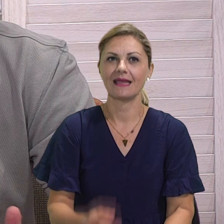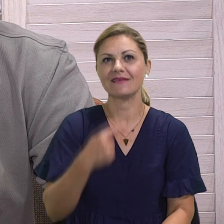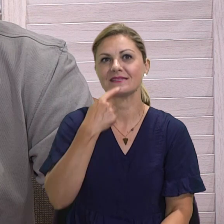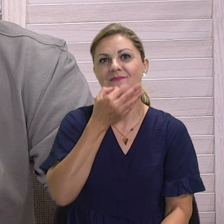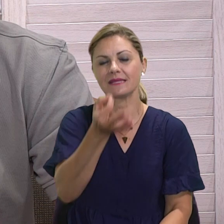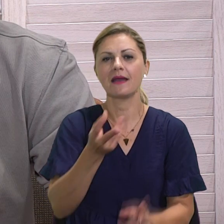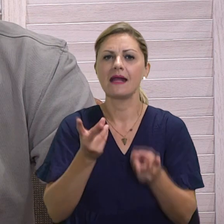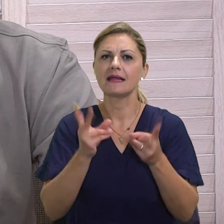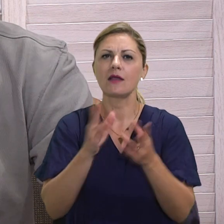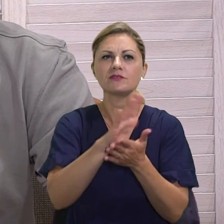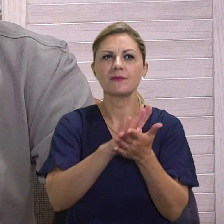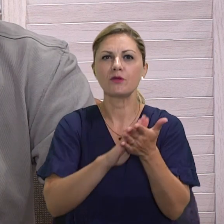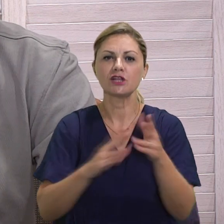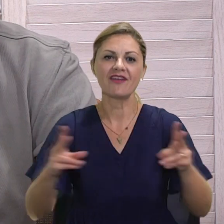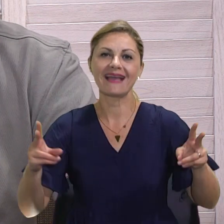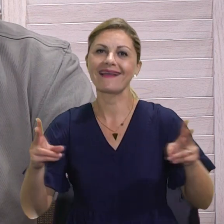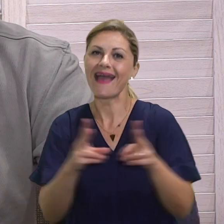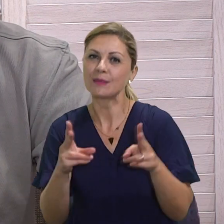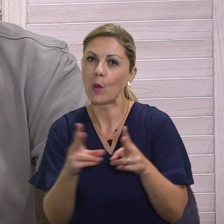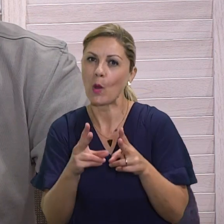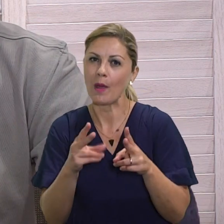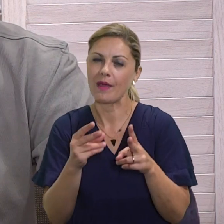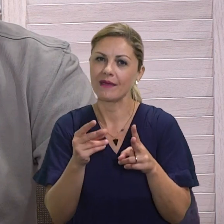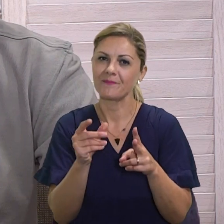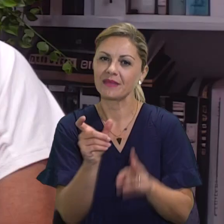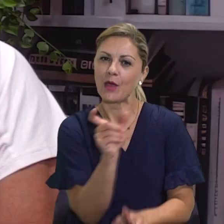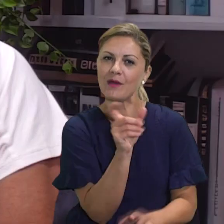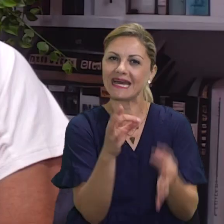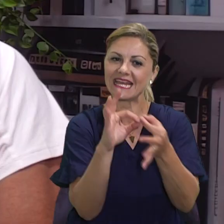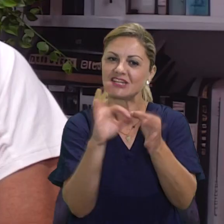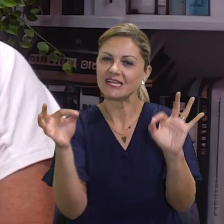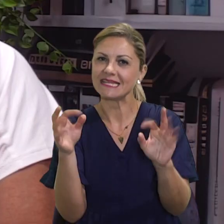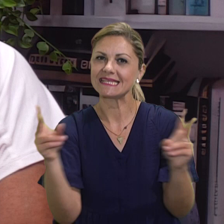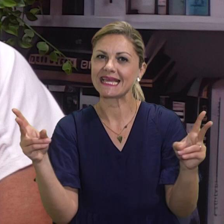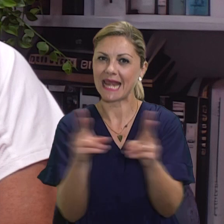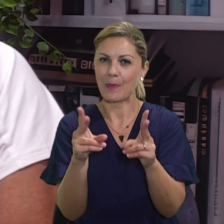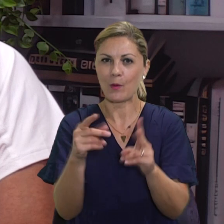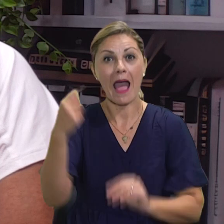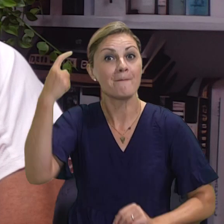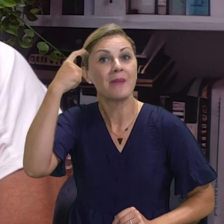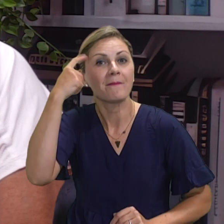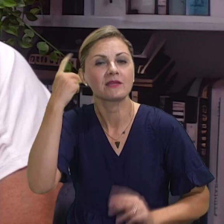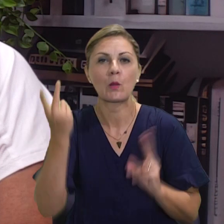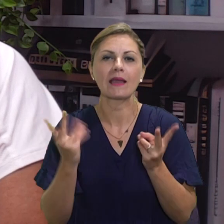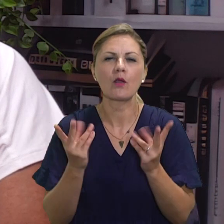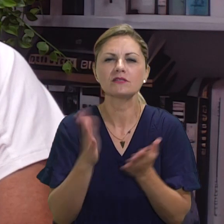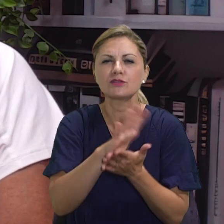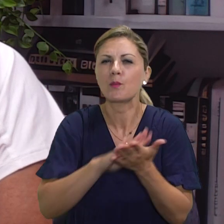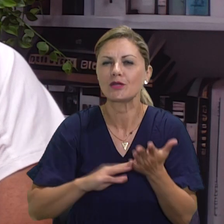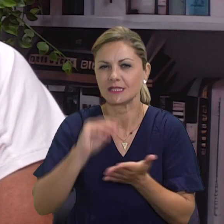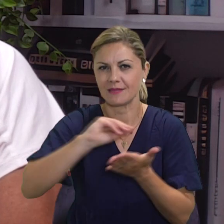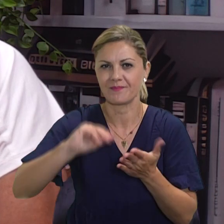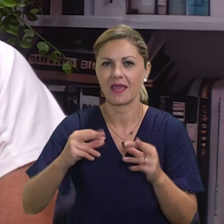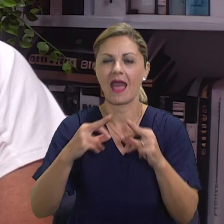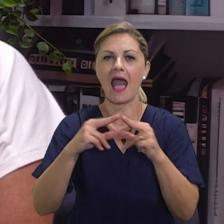uopće krenuli pisati aforizme? Aforizam je vrlo, vrlo kratka forma. Ali zahtjevna. Zahtjevna je